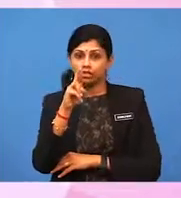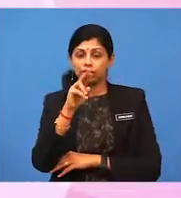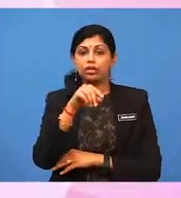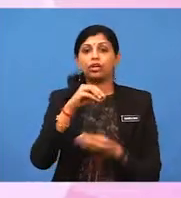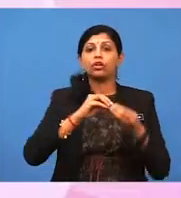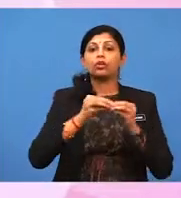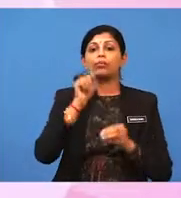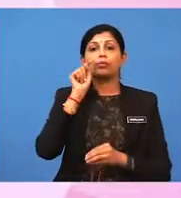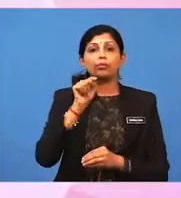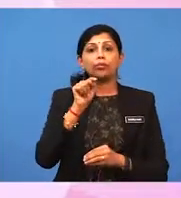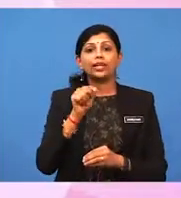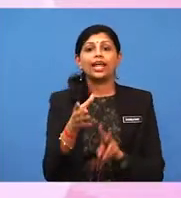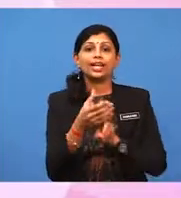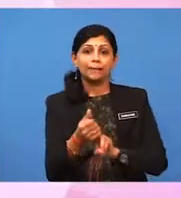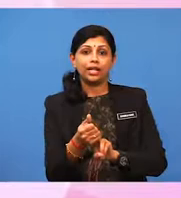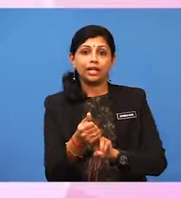dikenali sebagai double.